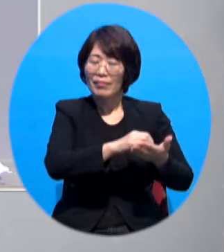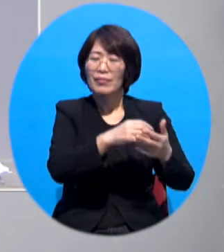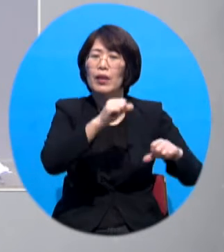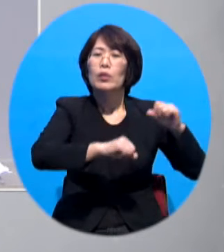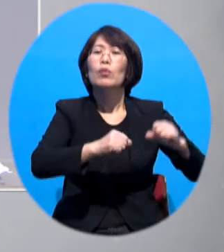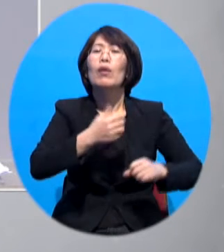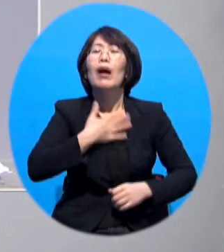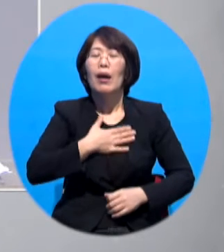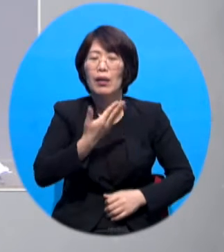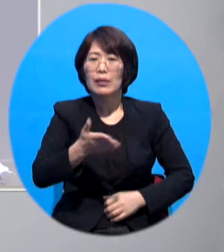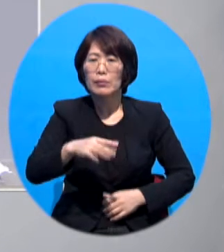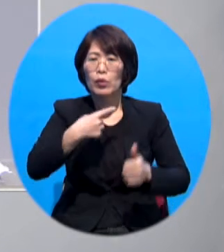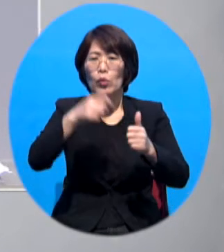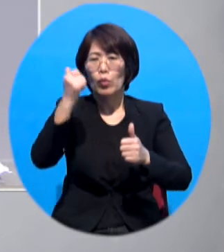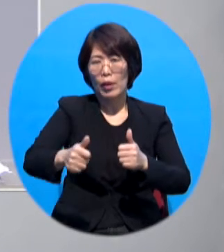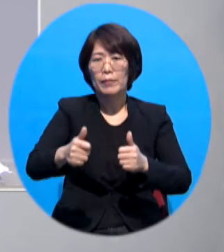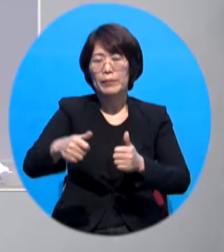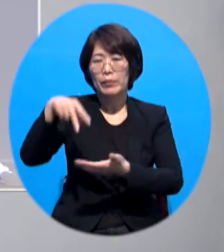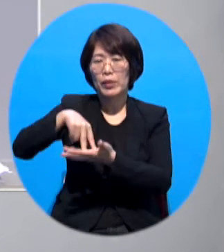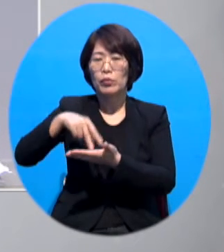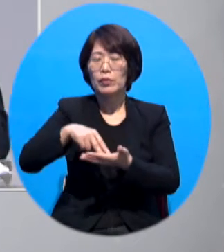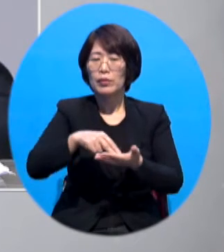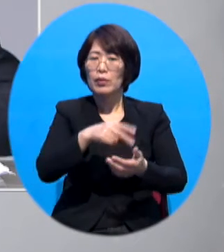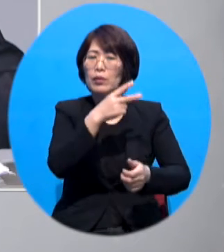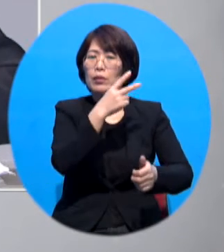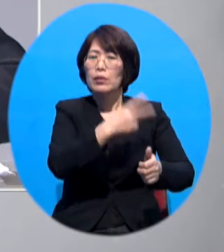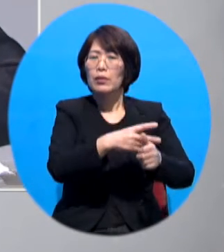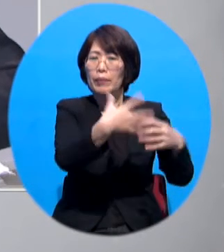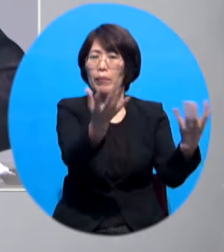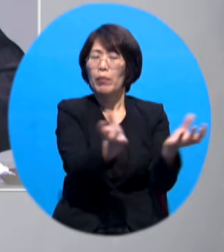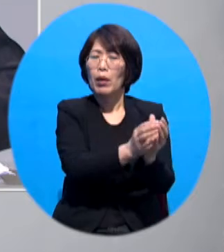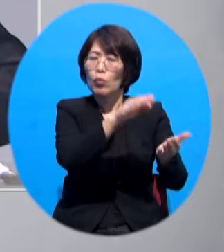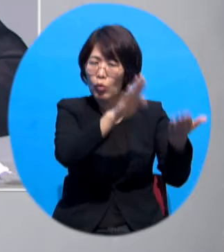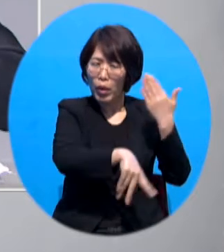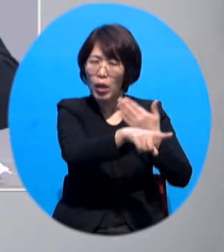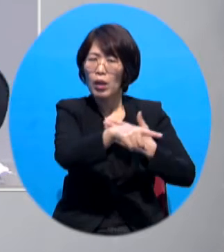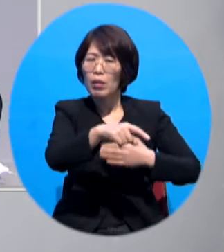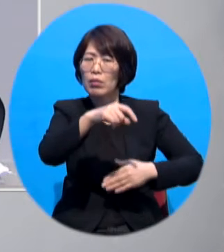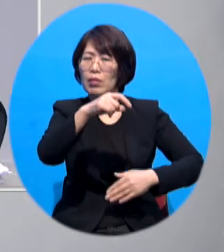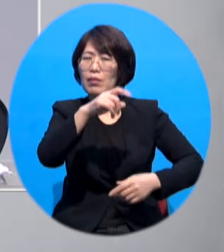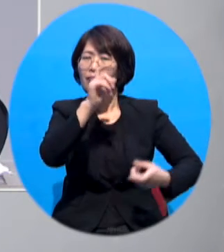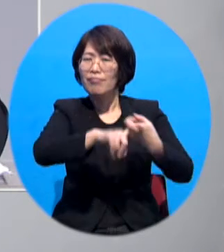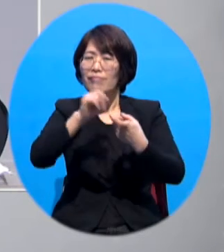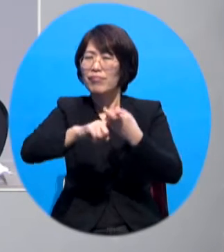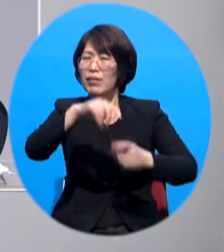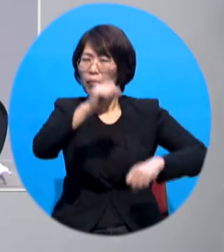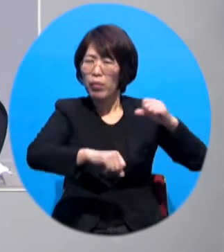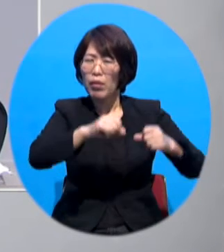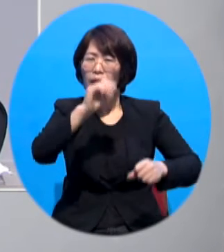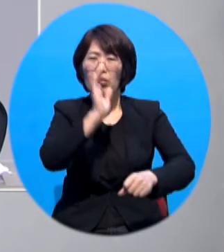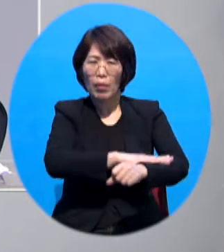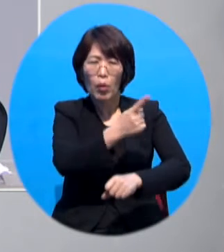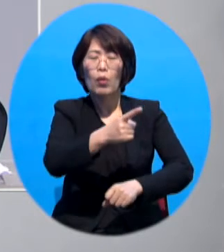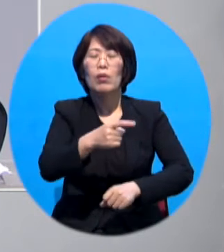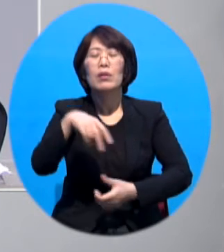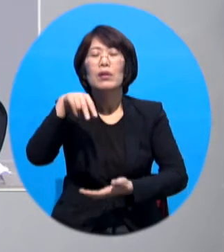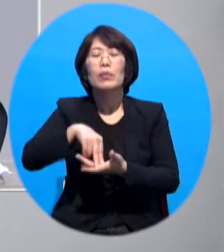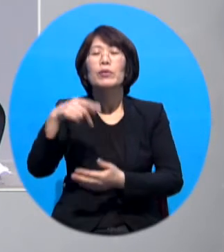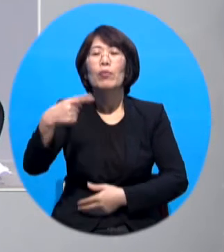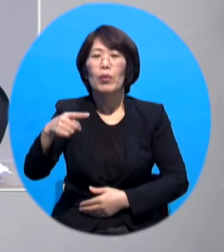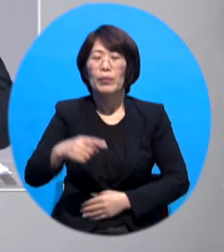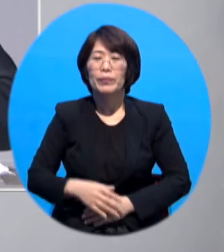교육감 으로서 전교조 후배들의 이런 행태에 대해서 어떤 입장을 갖고 계십니까 그 장소 후보 답변해 주십시오